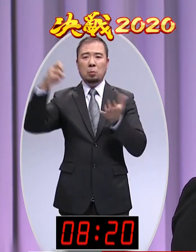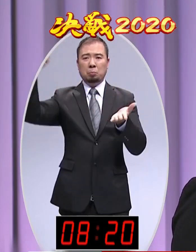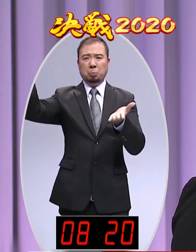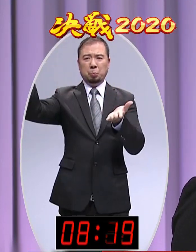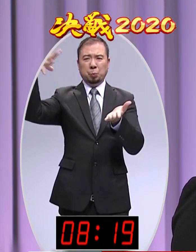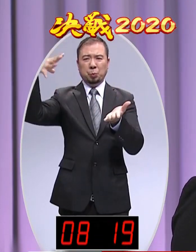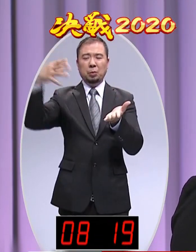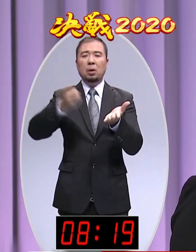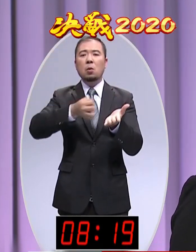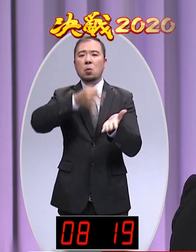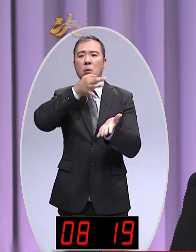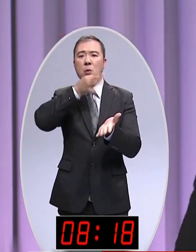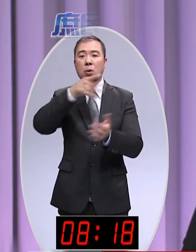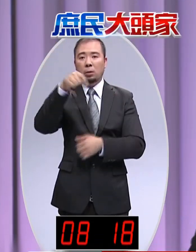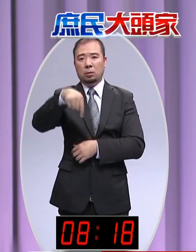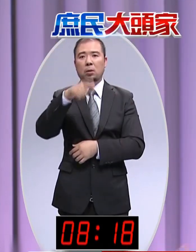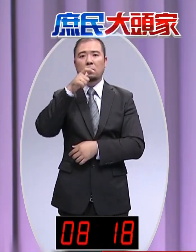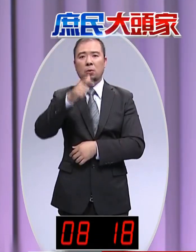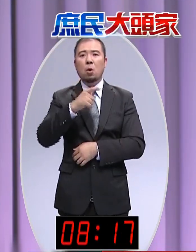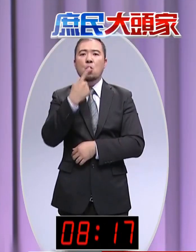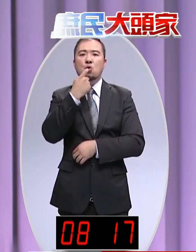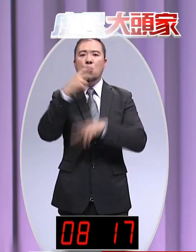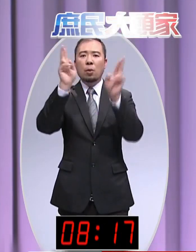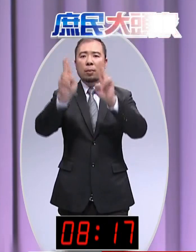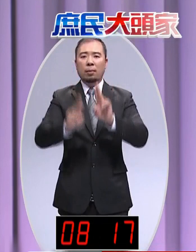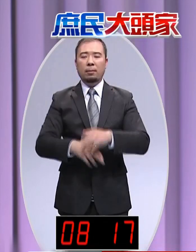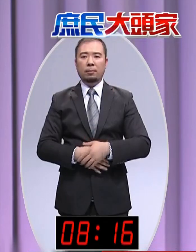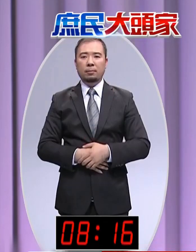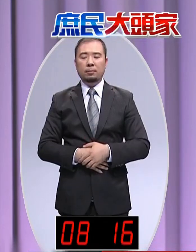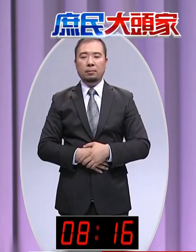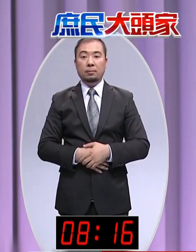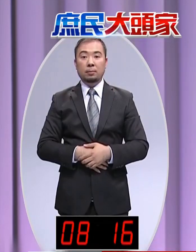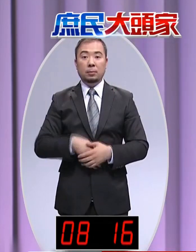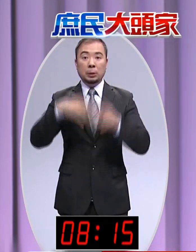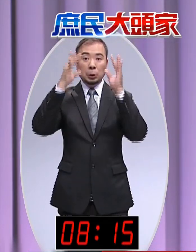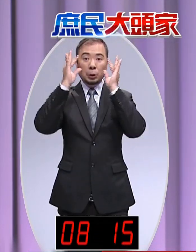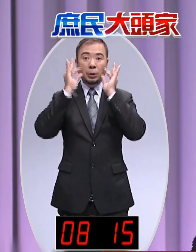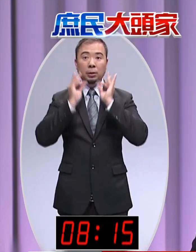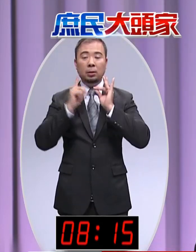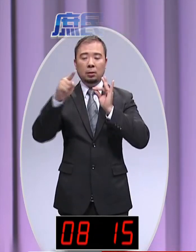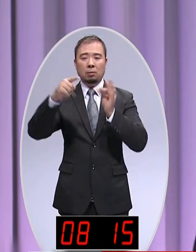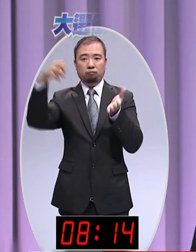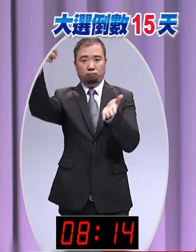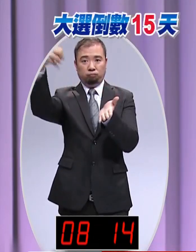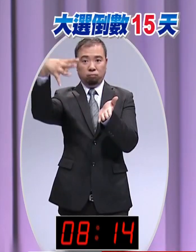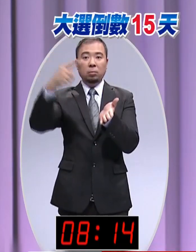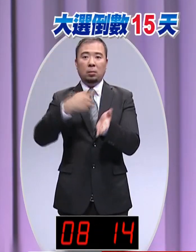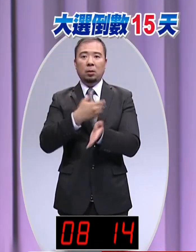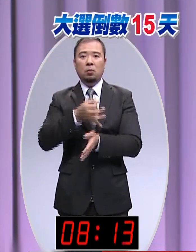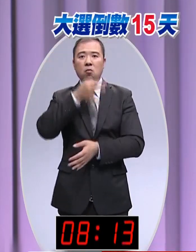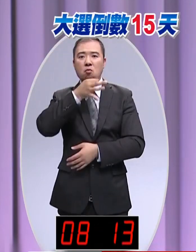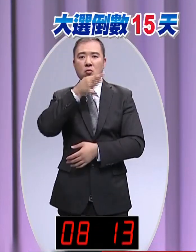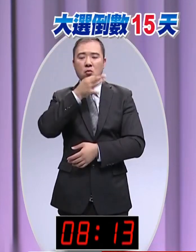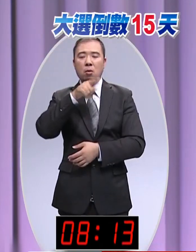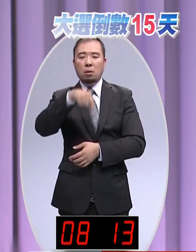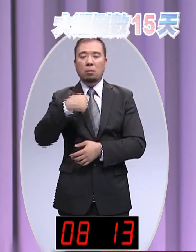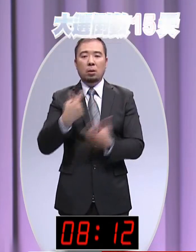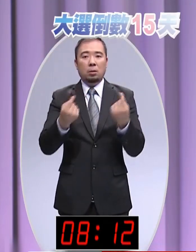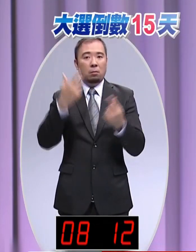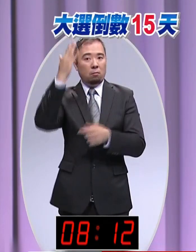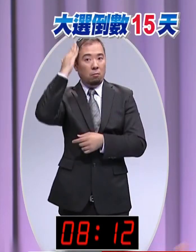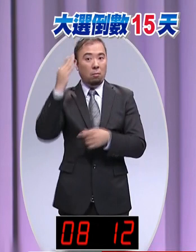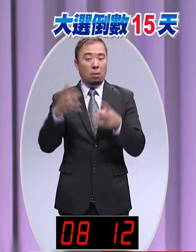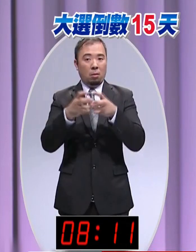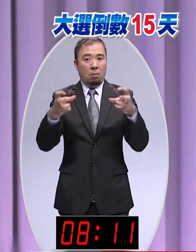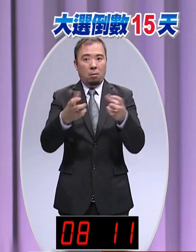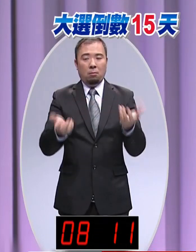是吗？那在夏天我们用了很多的光电，所以我们不需要燃煤，我们可以减少燃煤。我们冬天有风